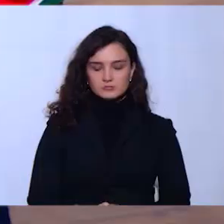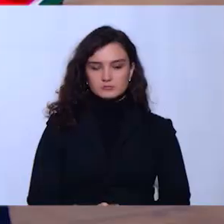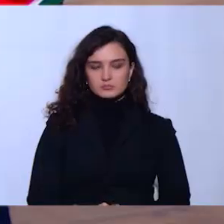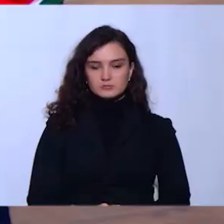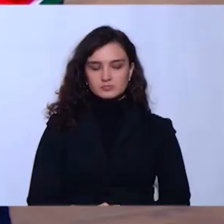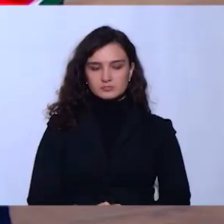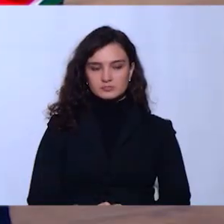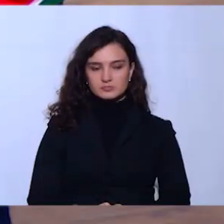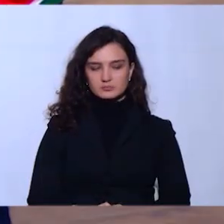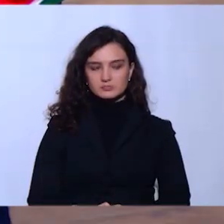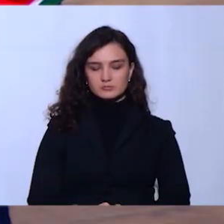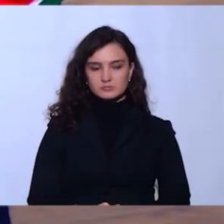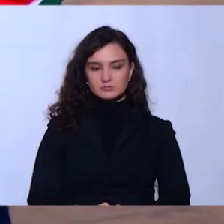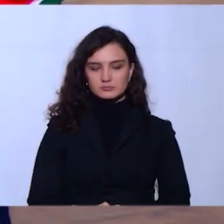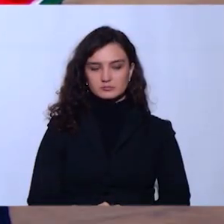ნო.